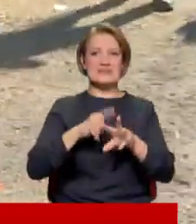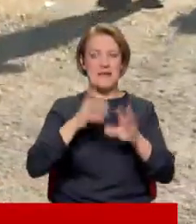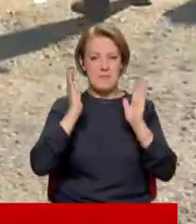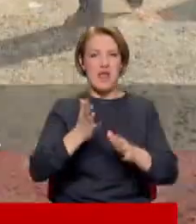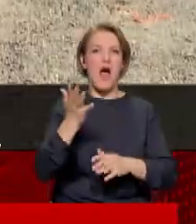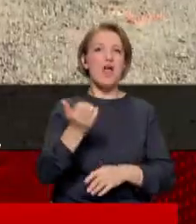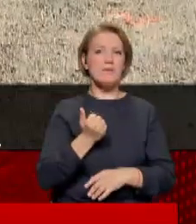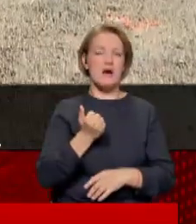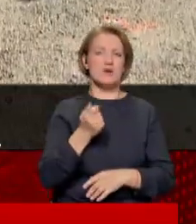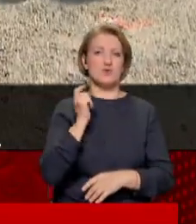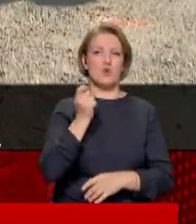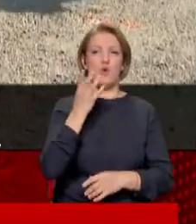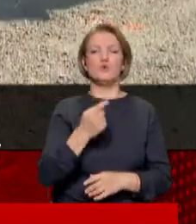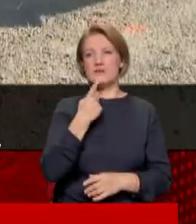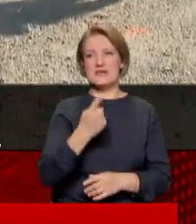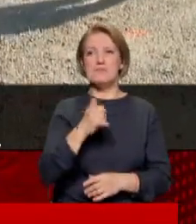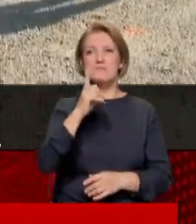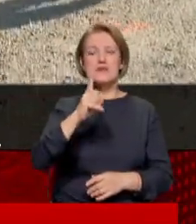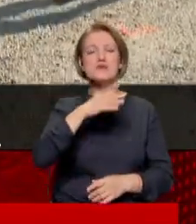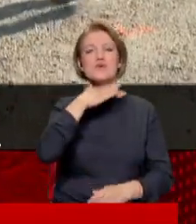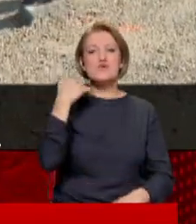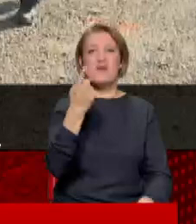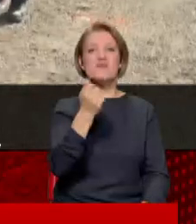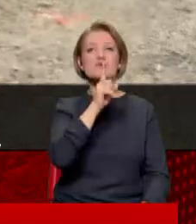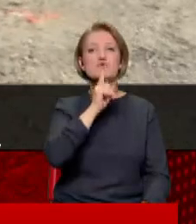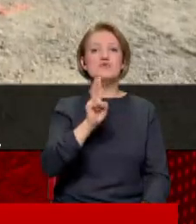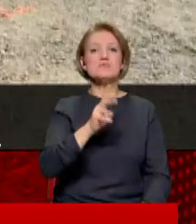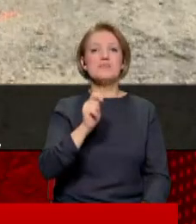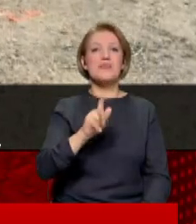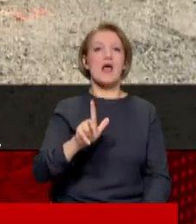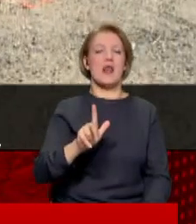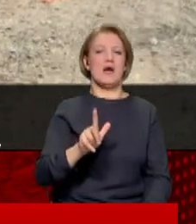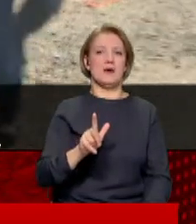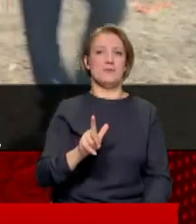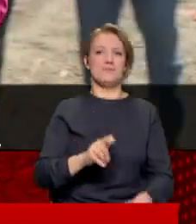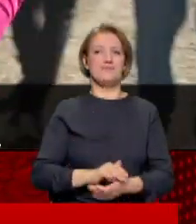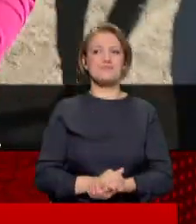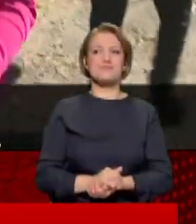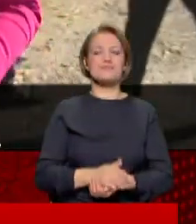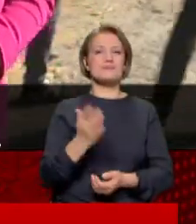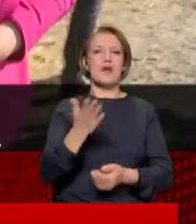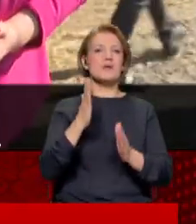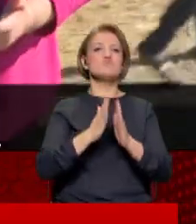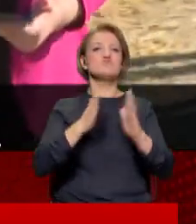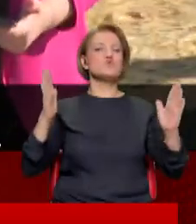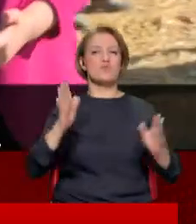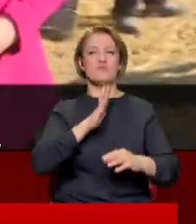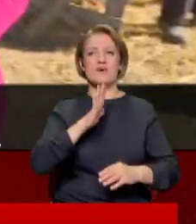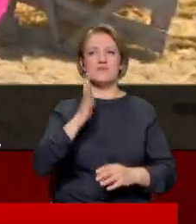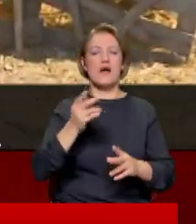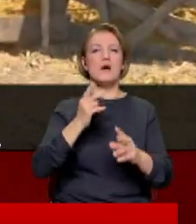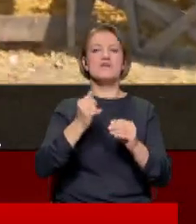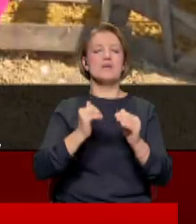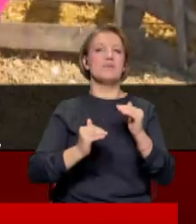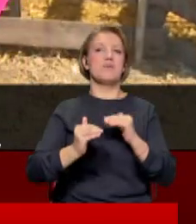bile almak zorlaştı dedik. Çünkü bir kurbanın fiyatı 120 bin lira liralara kadar çıkıyor. Daha da büyükleri var, daha da